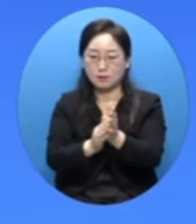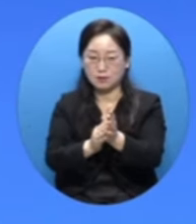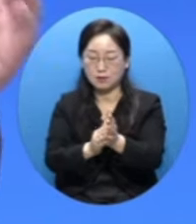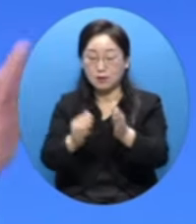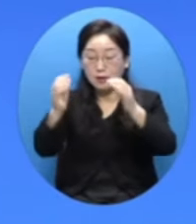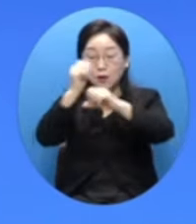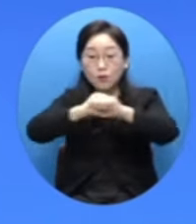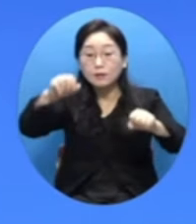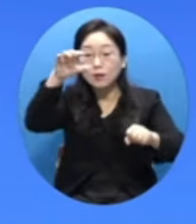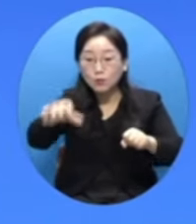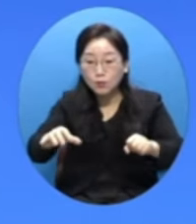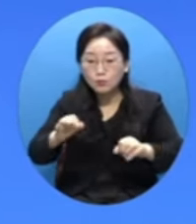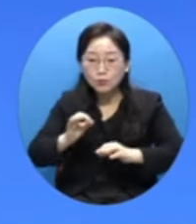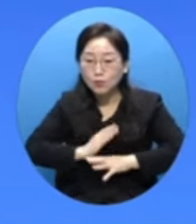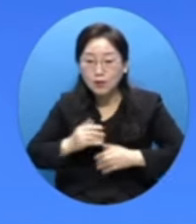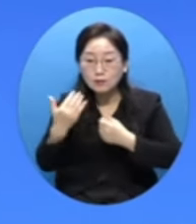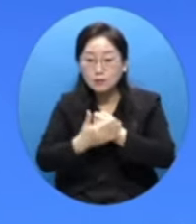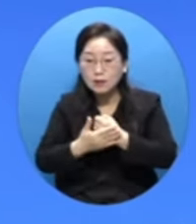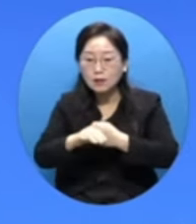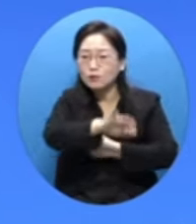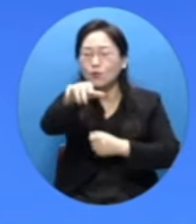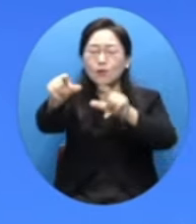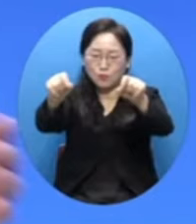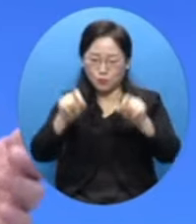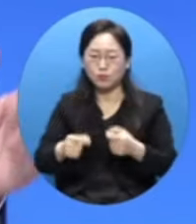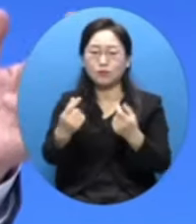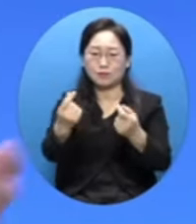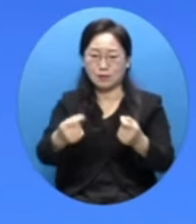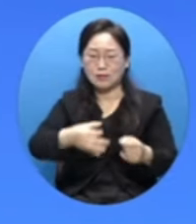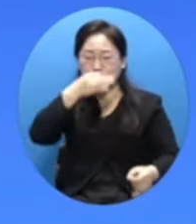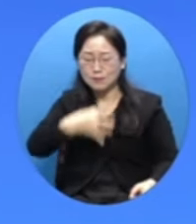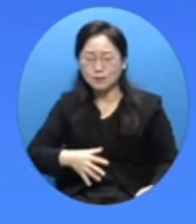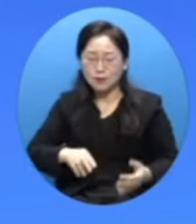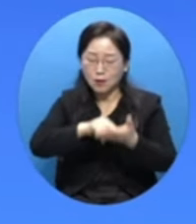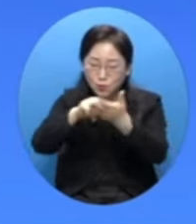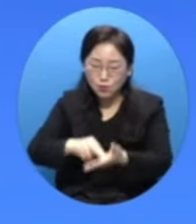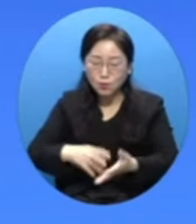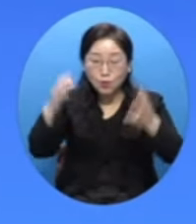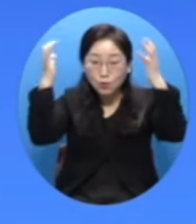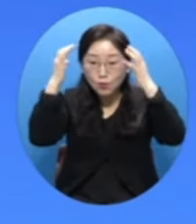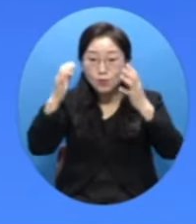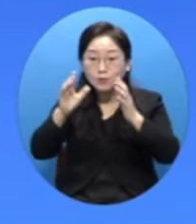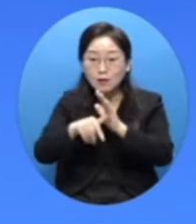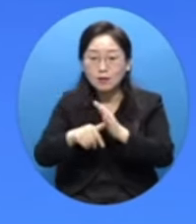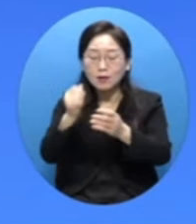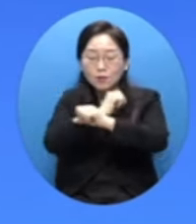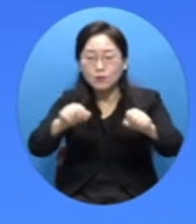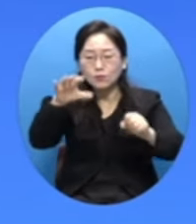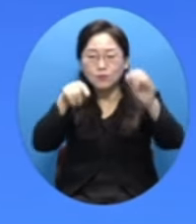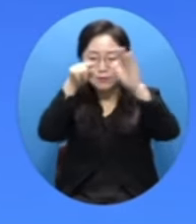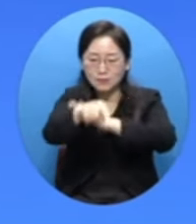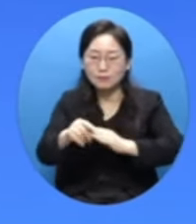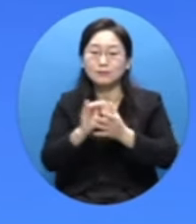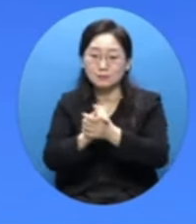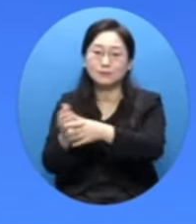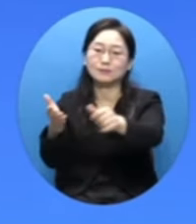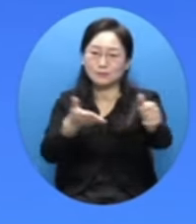우리 모두에게 준 주님의 축복인 줄로 믿습니다. 힘들 때, 어려울 때, 고통당할 때 여러분 광야로 나가 엎드려 기도해야 되는